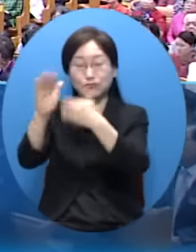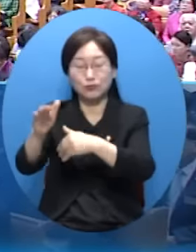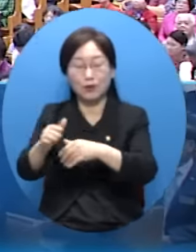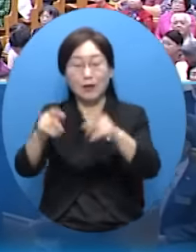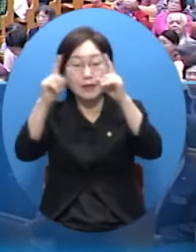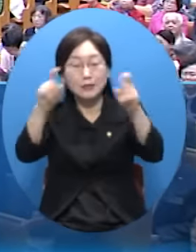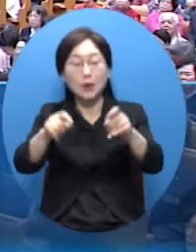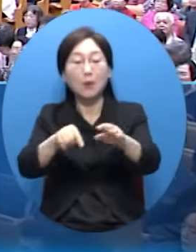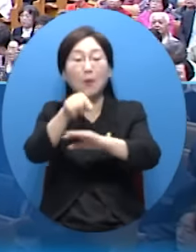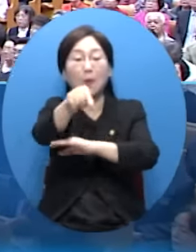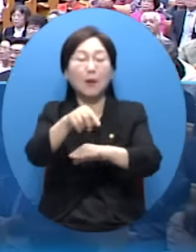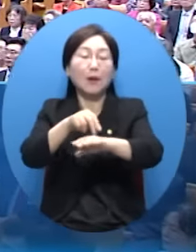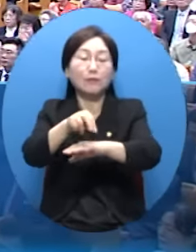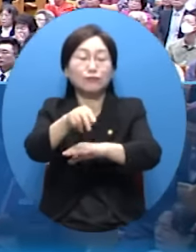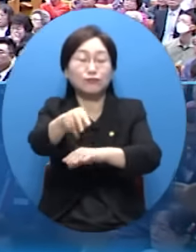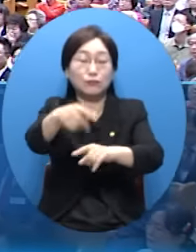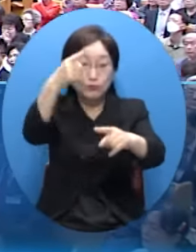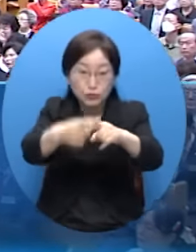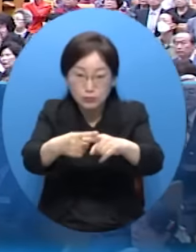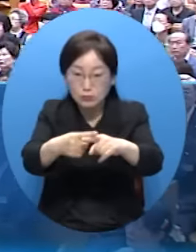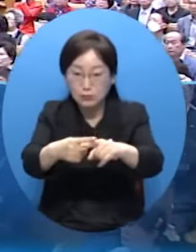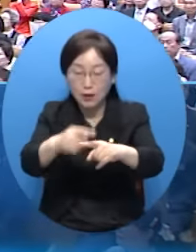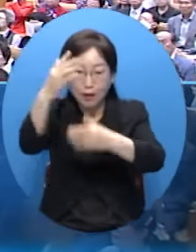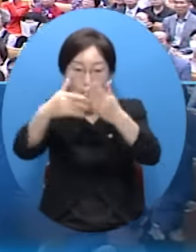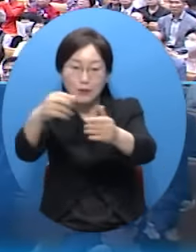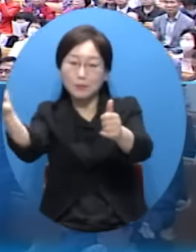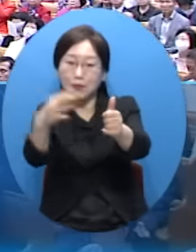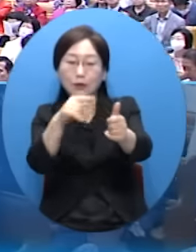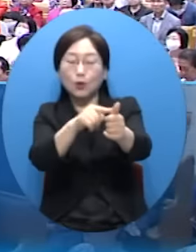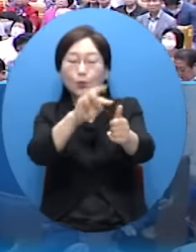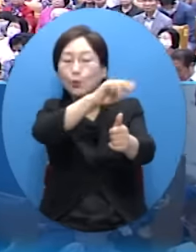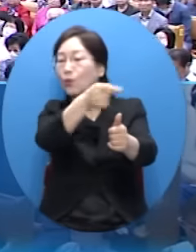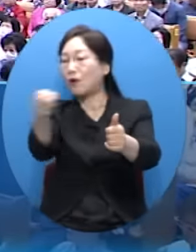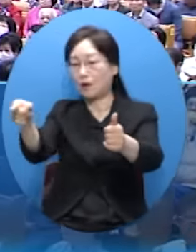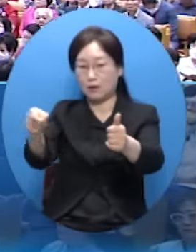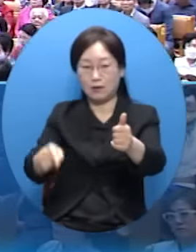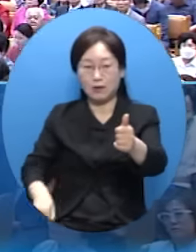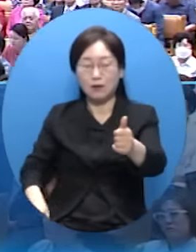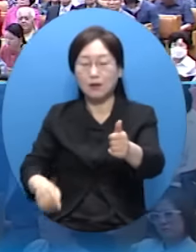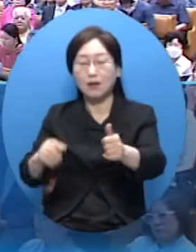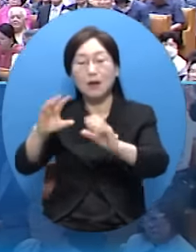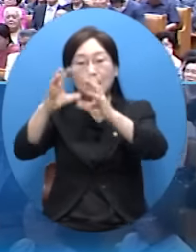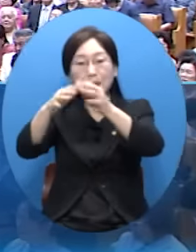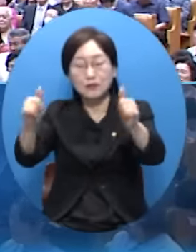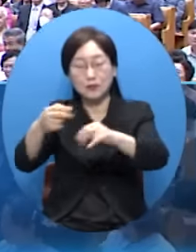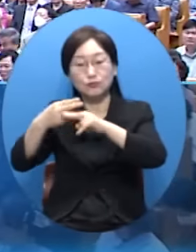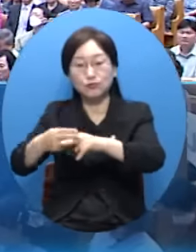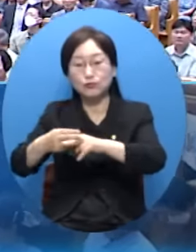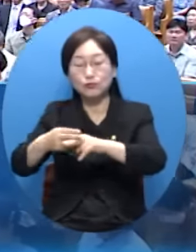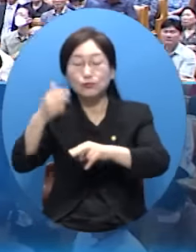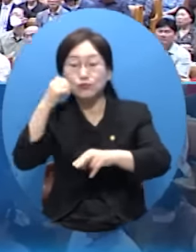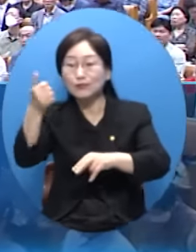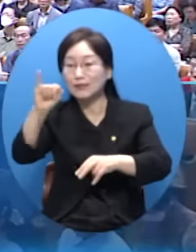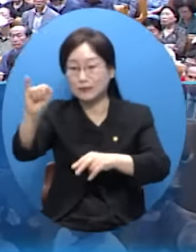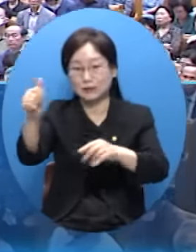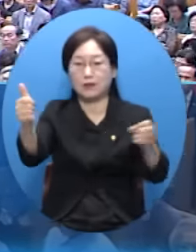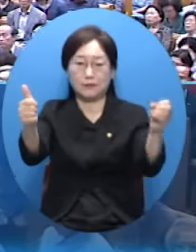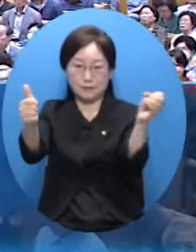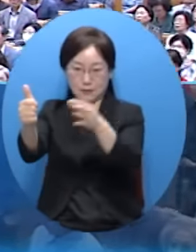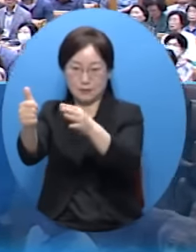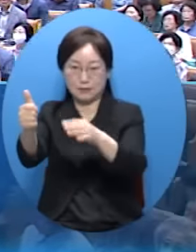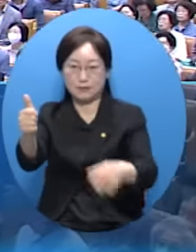가운데까지도 이르기 전에 야훼 말씀이 그에게 임하여 이르시되 너는 돌아가서 내 백성의 주권자 히스기야에게